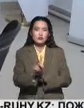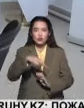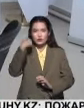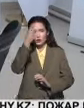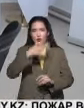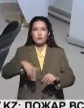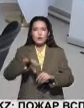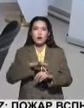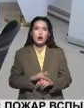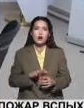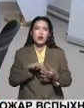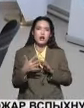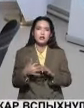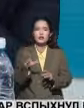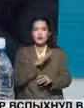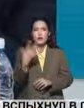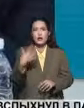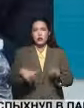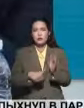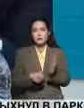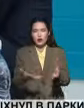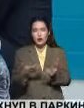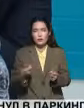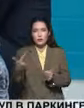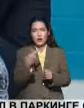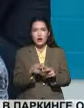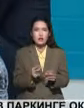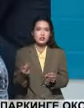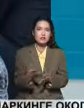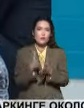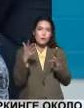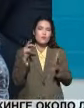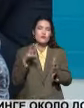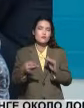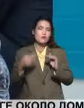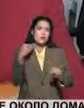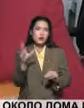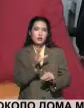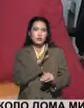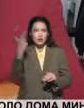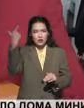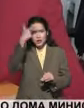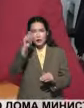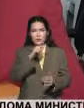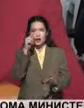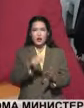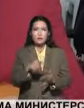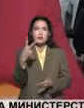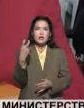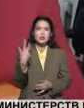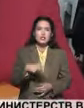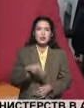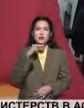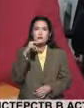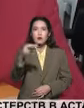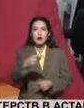в городе и селах региона проведено 56 приемов граждан. Это в разы больше, чем годом ранее. По данным организаторов, поступило 230